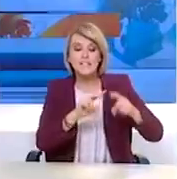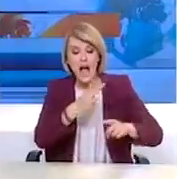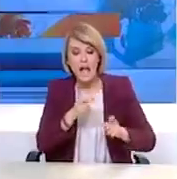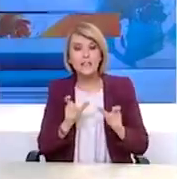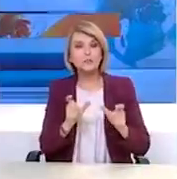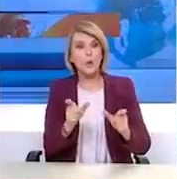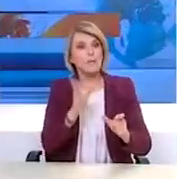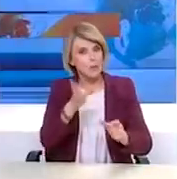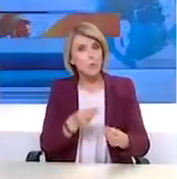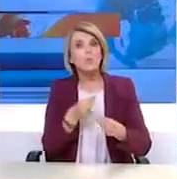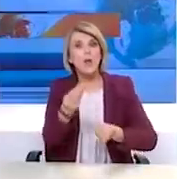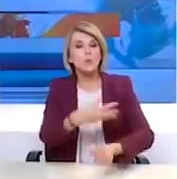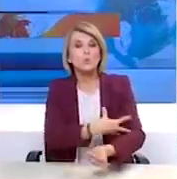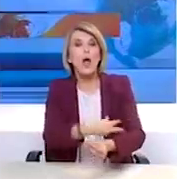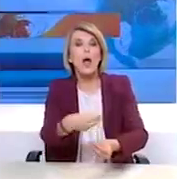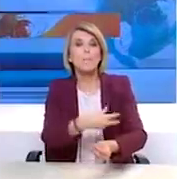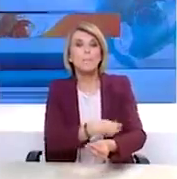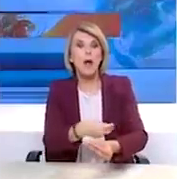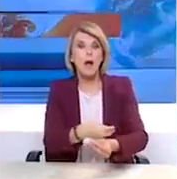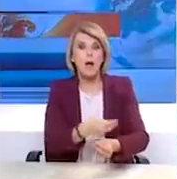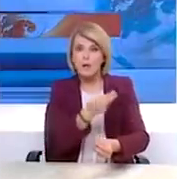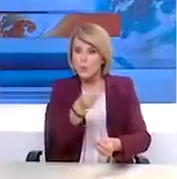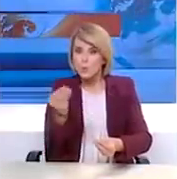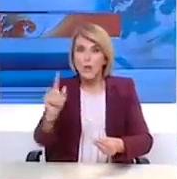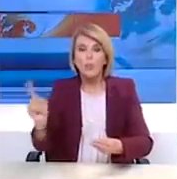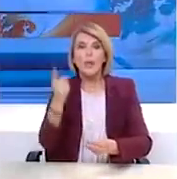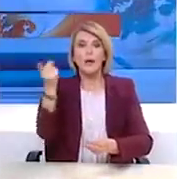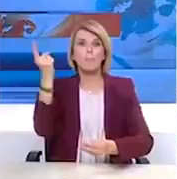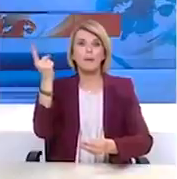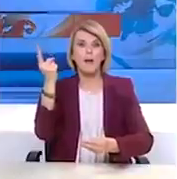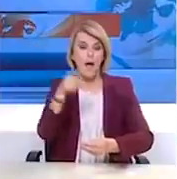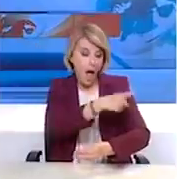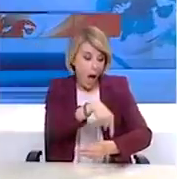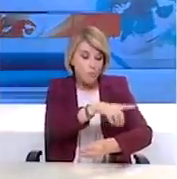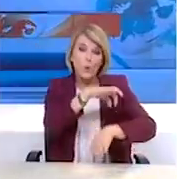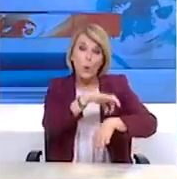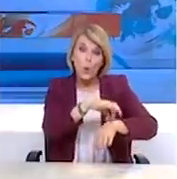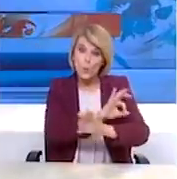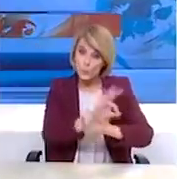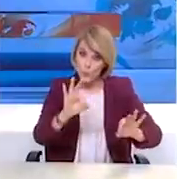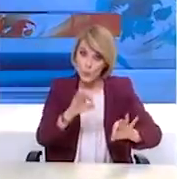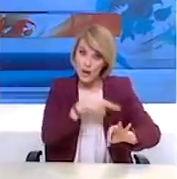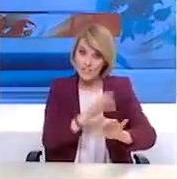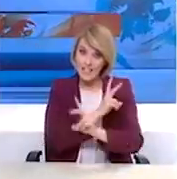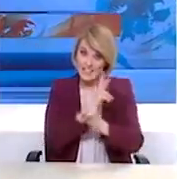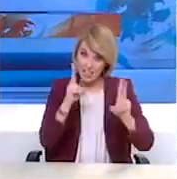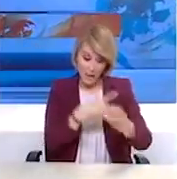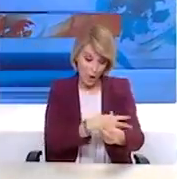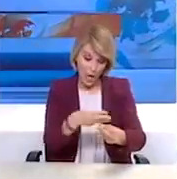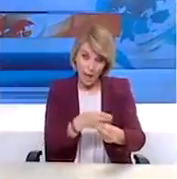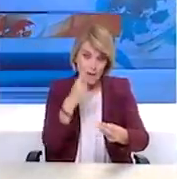να δώσουν ορό σε εθελοντική βάση πάντα και με τους κανόνες επιστήμης ώστε να χρησιμοποιηθεί στους συμπολίτες μας που θα νοσούν σοβαρά.